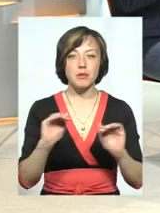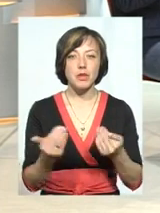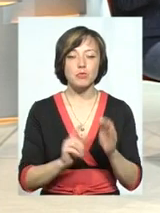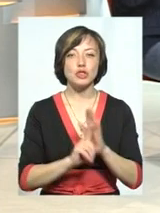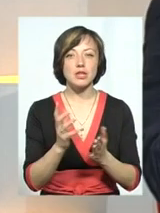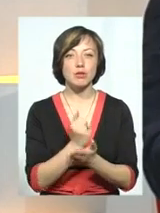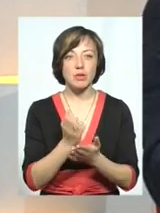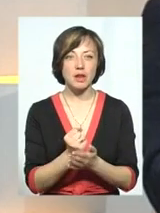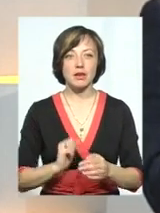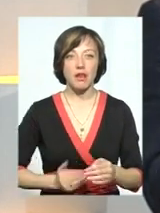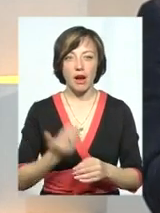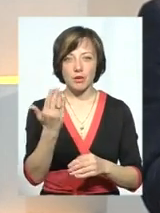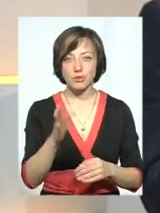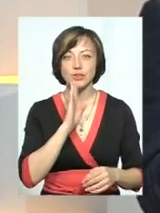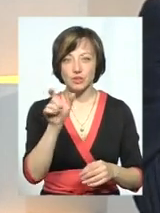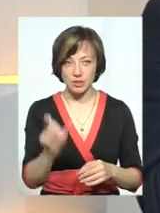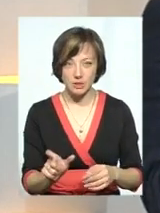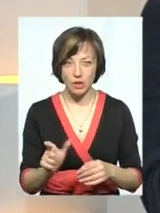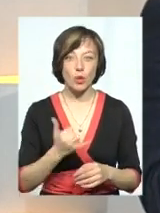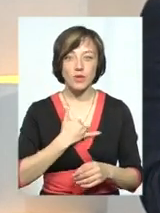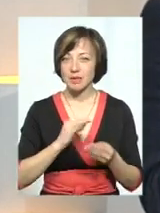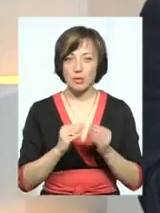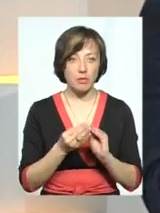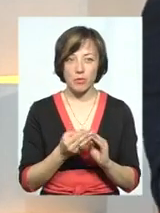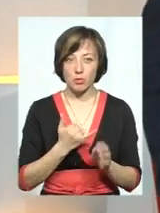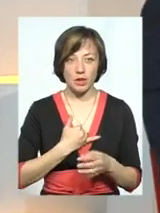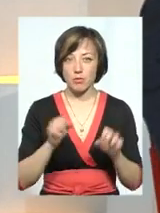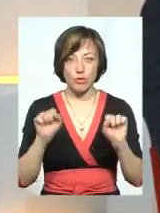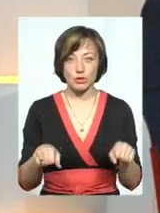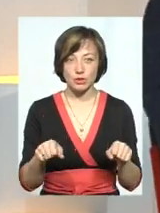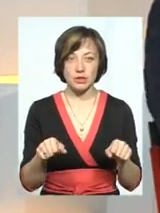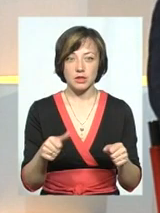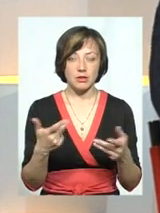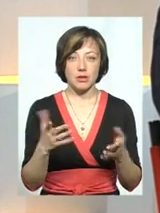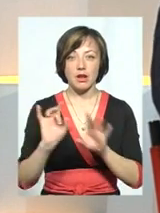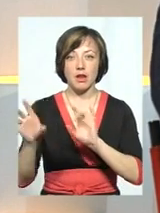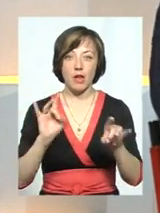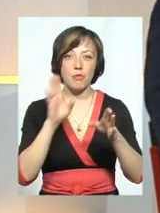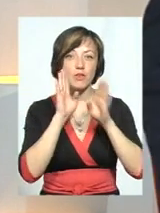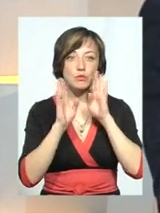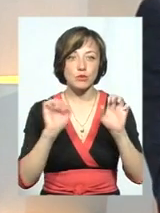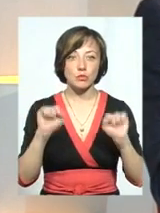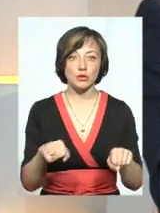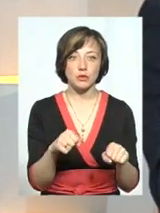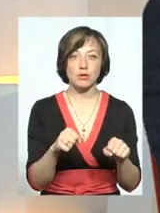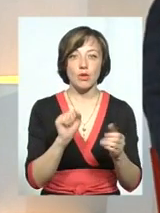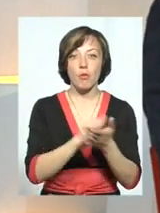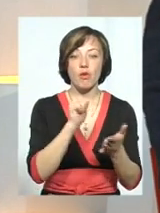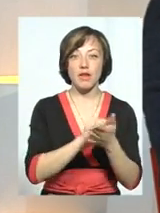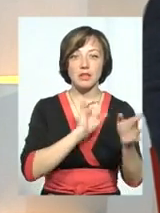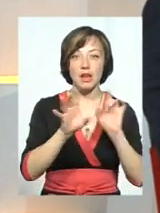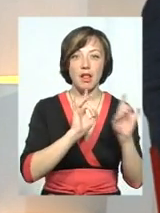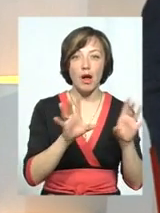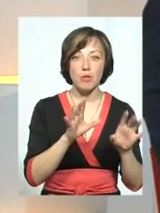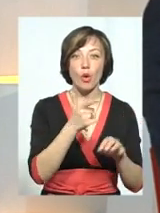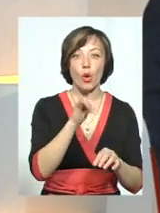заробляти менше, такі як слухачка нам телефонувала. Тобто в нас з цим проблем немає. Ми можемо опублікувати рекламу в Фейсбуці, ми можемо опублікувати рекламу в Гуглі, що ми